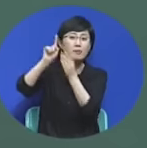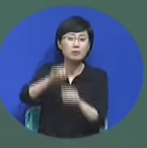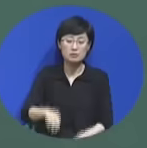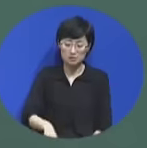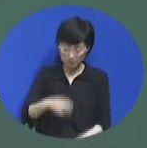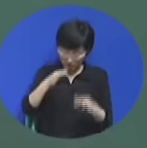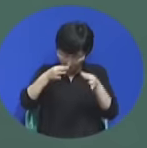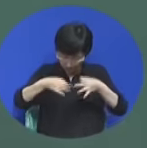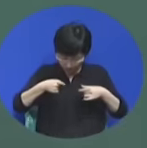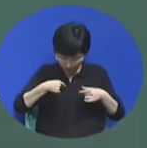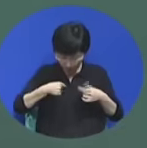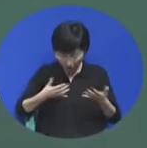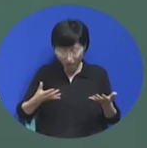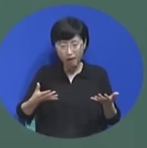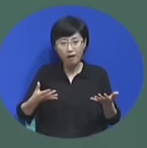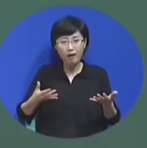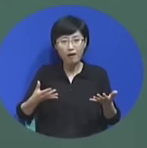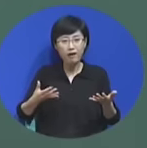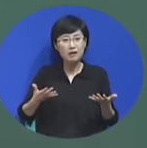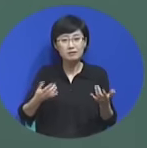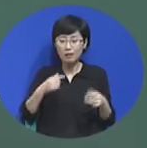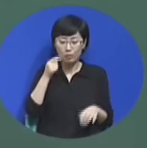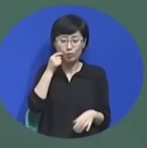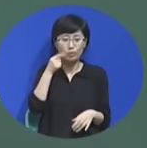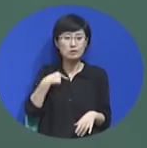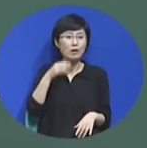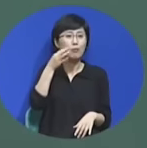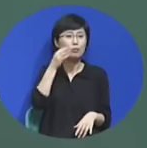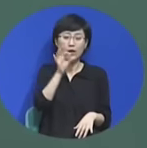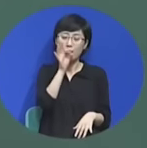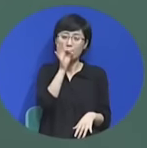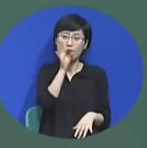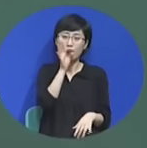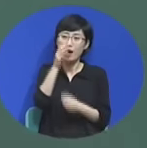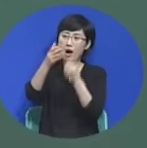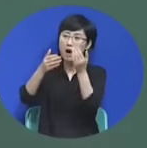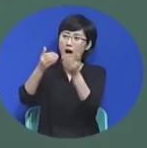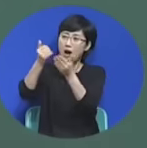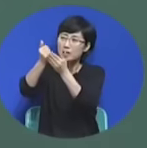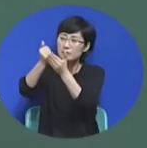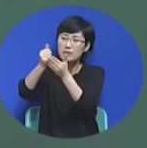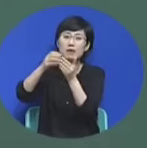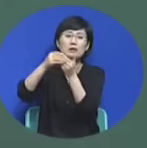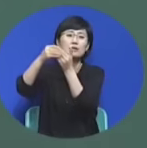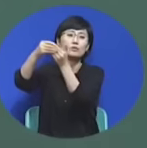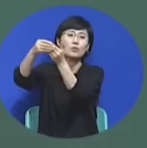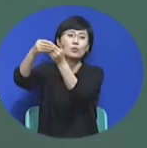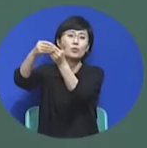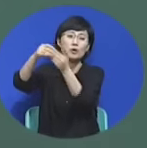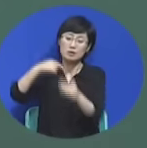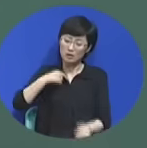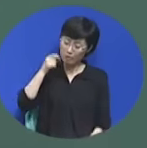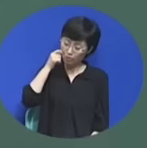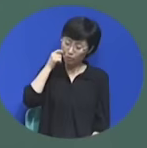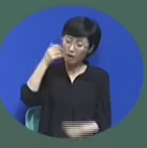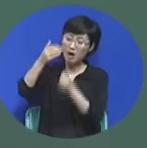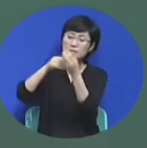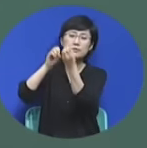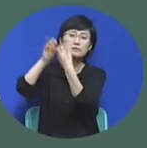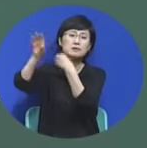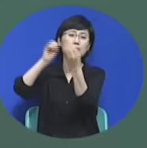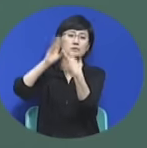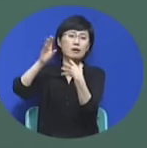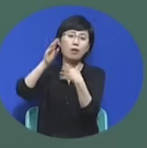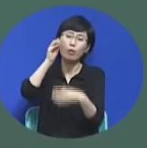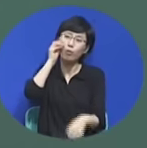못하는데. 我是不能. 하나님이 하신 건데. 是神做的一切功. 내가 한 거 없는데. 我没有做什么. 하나님 응답 준 건데.